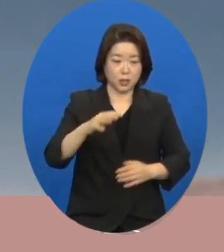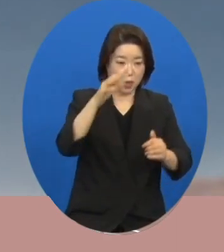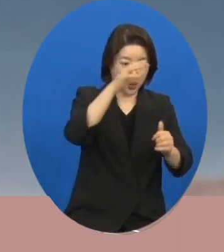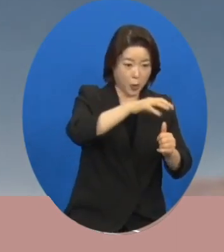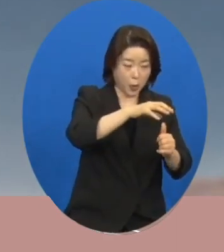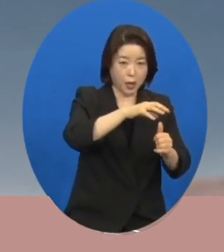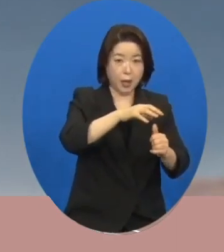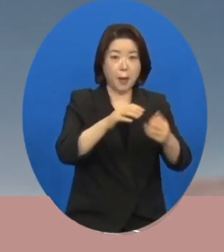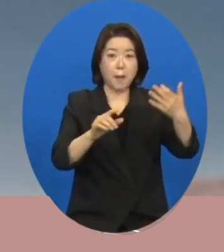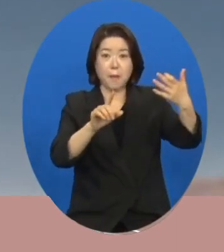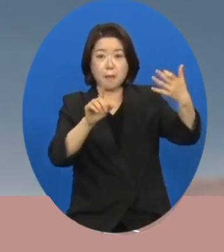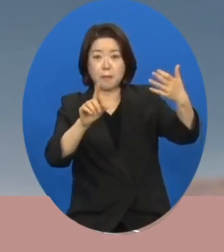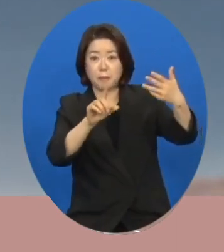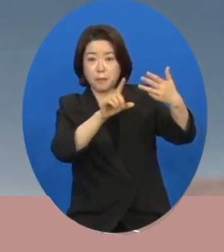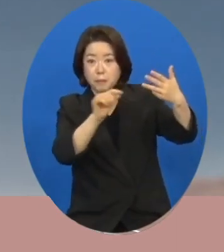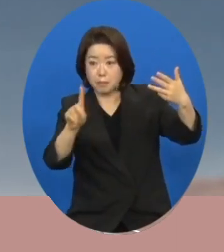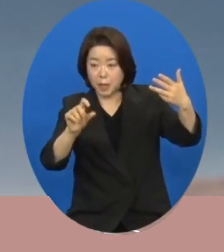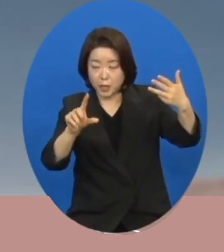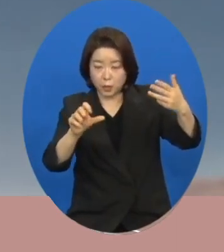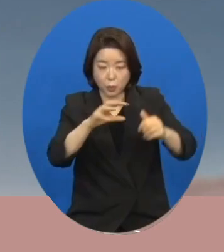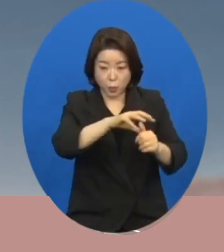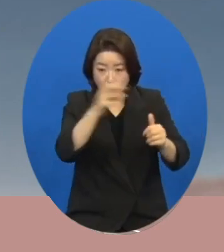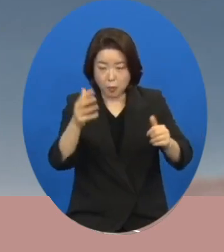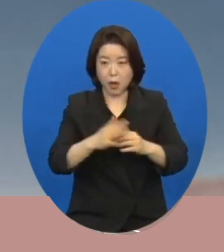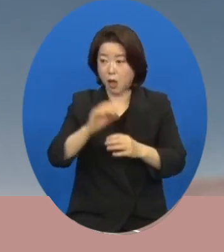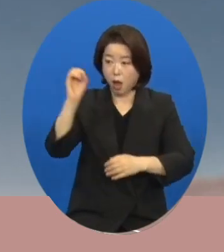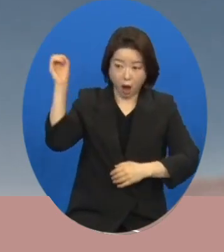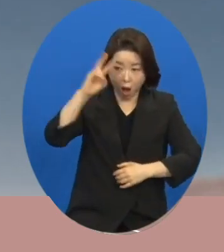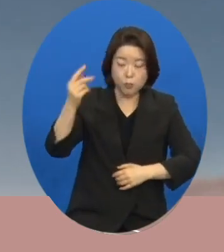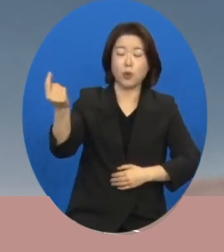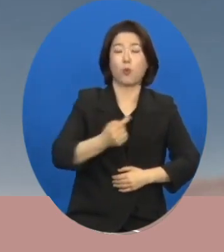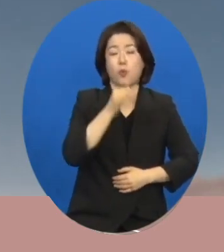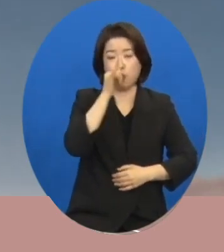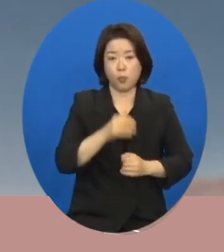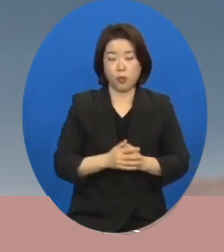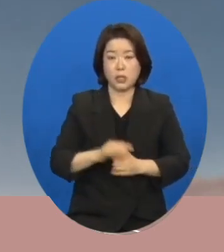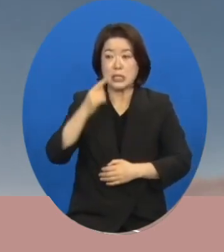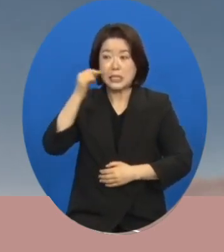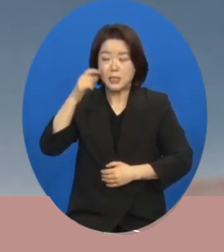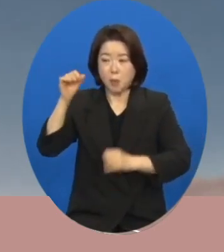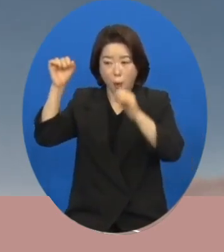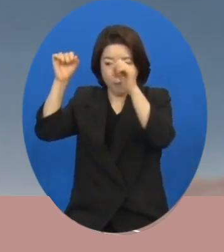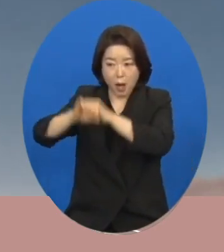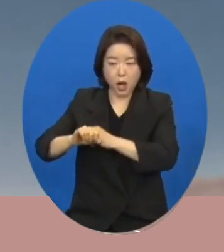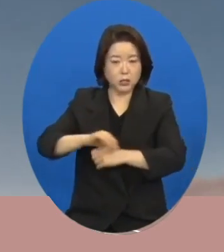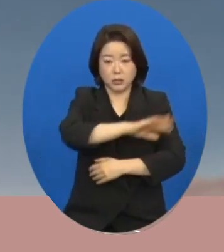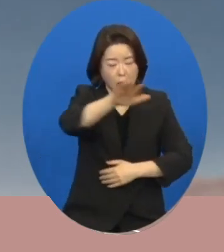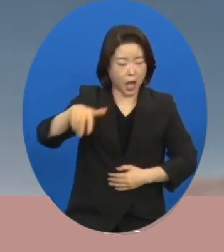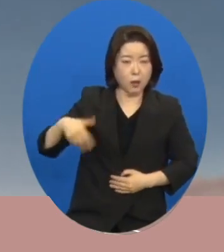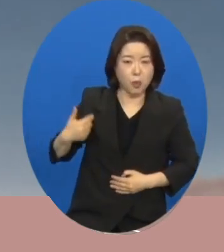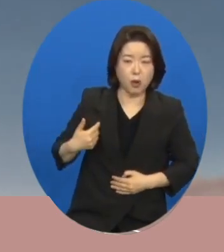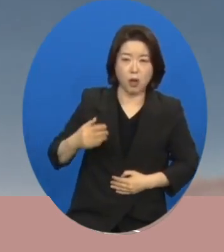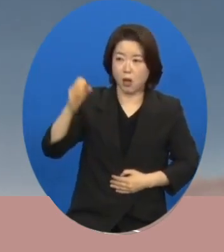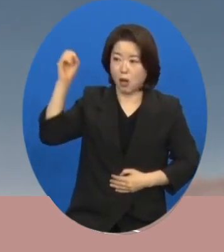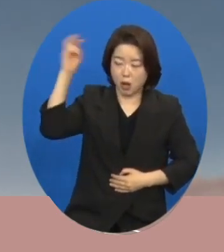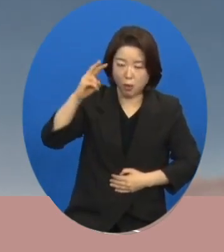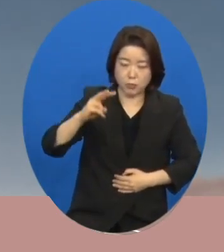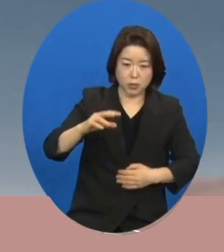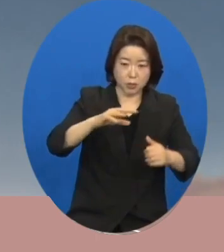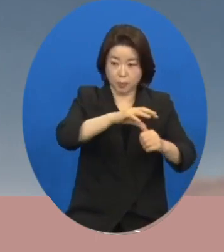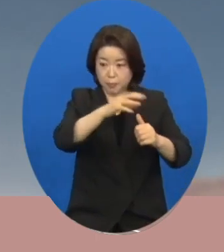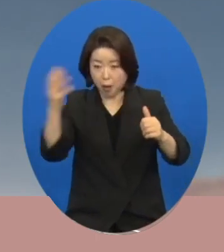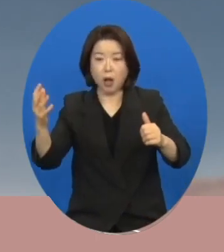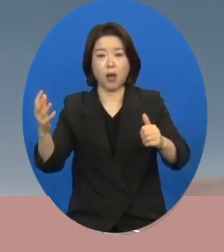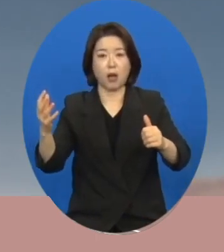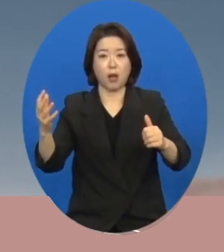갑자기 뭔가 아시죠 사람들은요 일제가 망할 줄 몰랐어요 일본인 망할 줄 몰랐다고 갑자기 찾아온 거예요